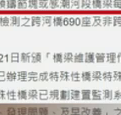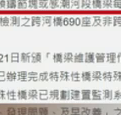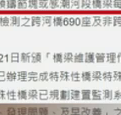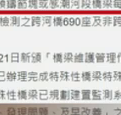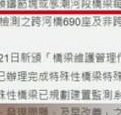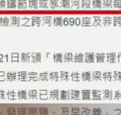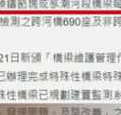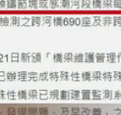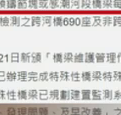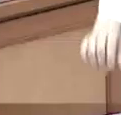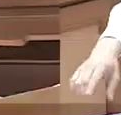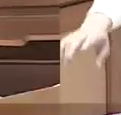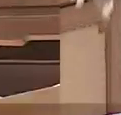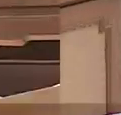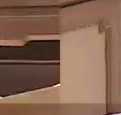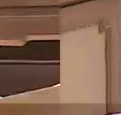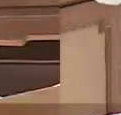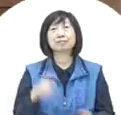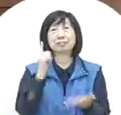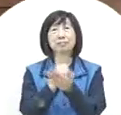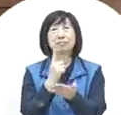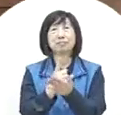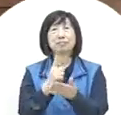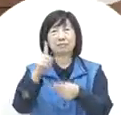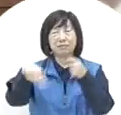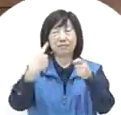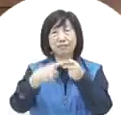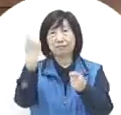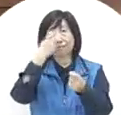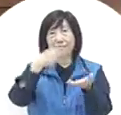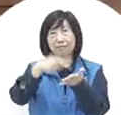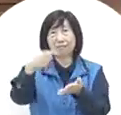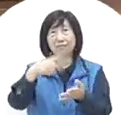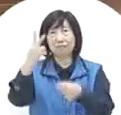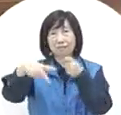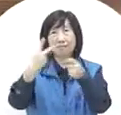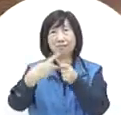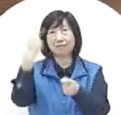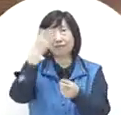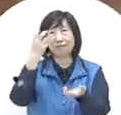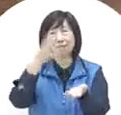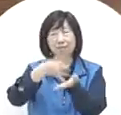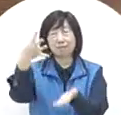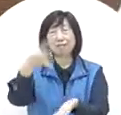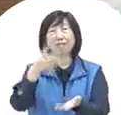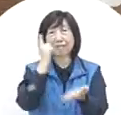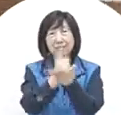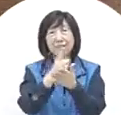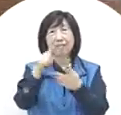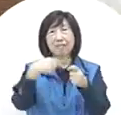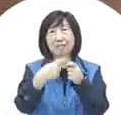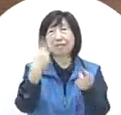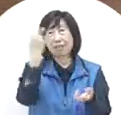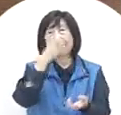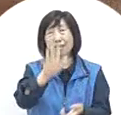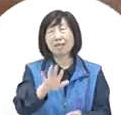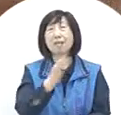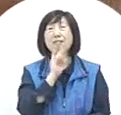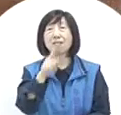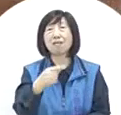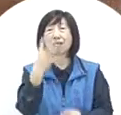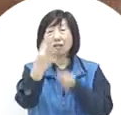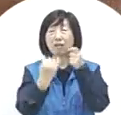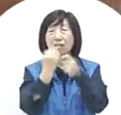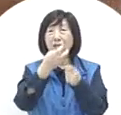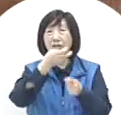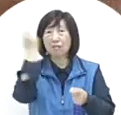好，我当然知道你每年都检查，每两年要检查四次。 我们每年都检查一次。 都检查对不对？ 对。 你在哪一年检查出他那个